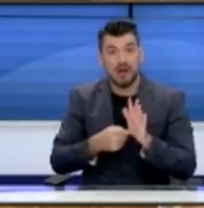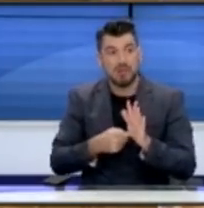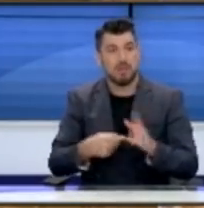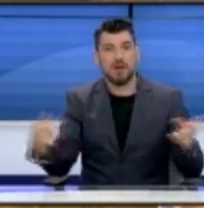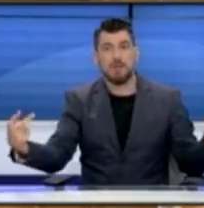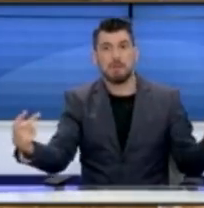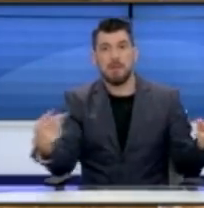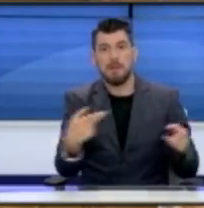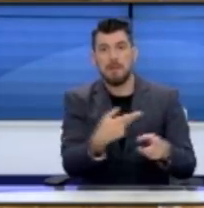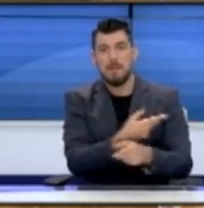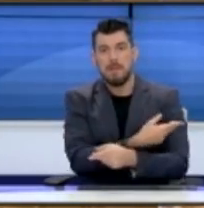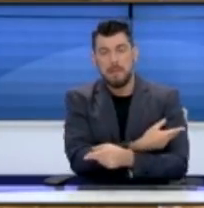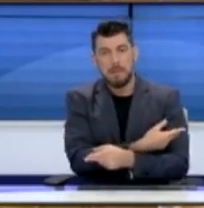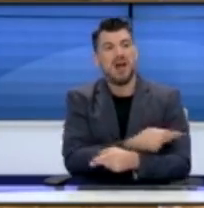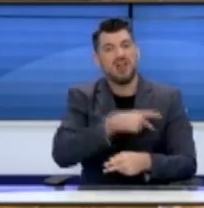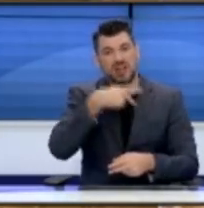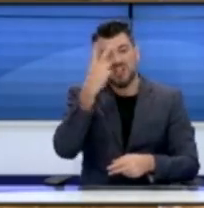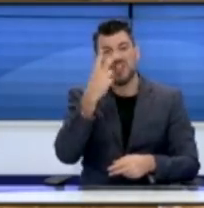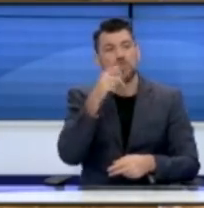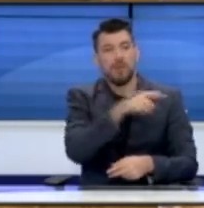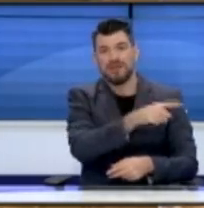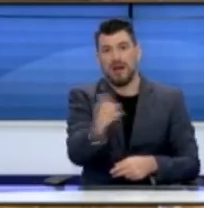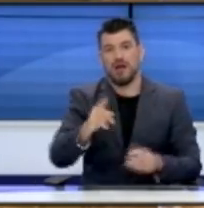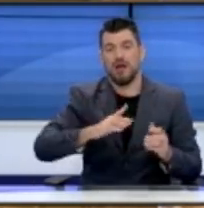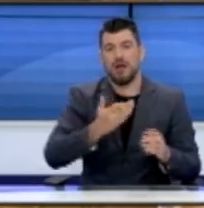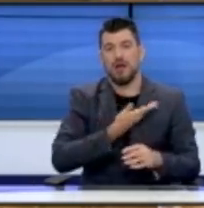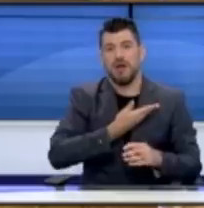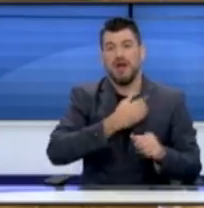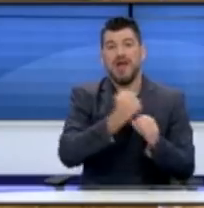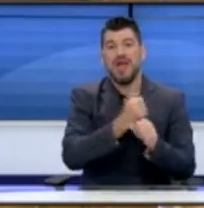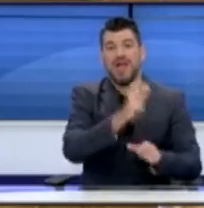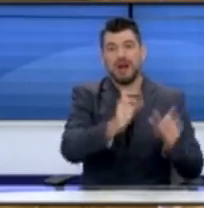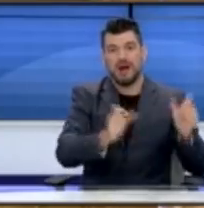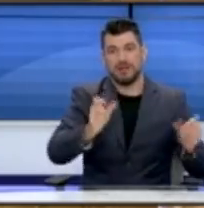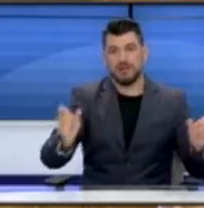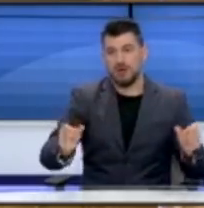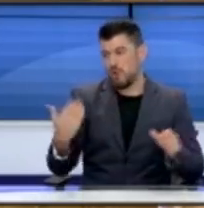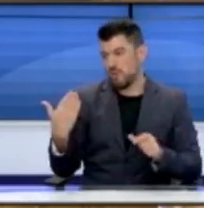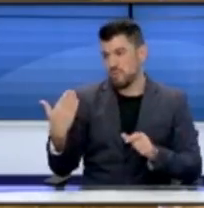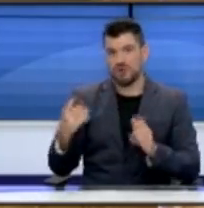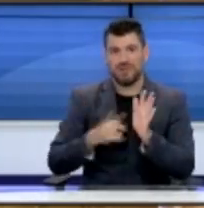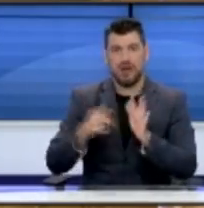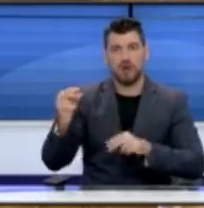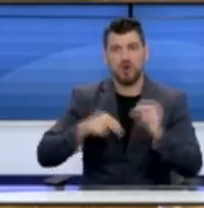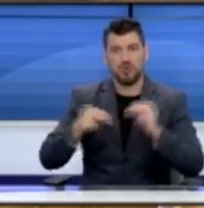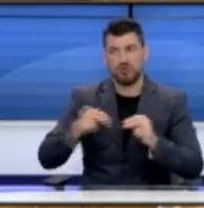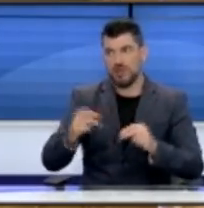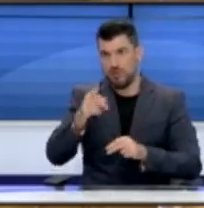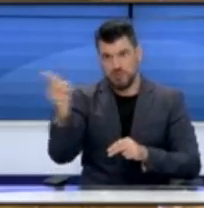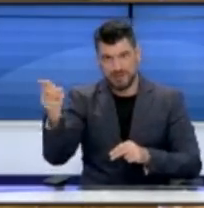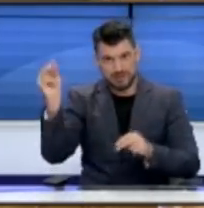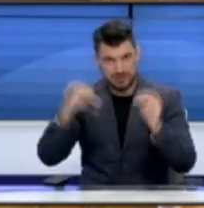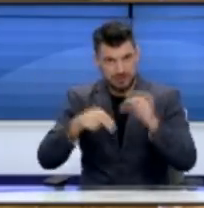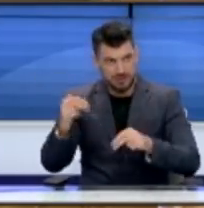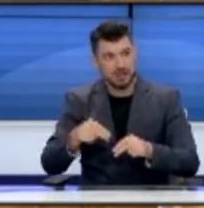όπως το πρόσφατο νομοθετικό τερατούργημά σας που καταπατά εργασιακά δικαιώματα. Και όπως μπορεί ο καθένας